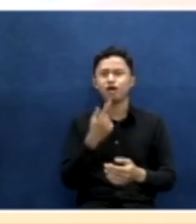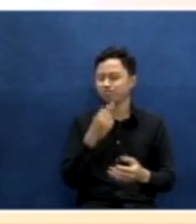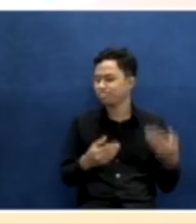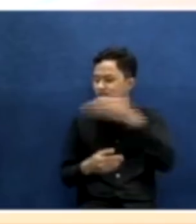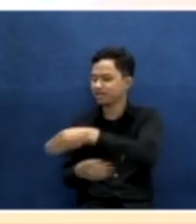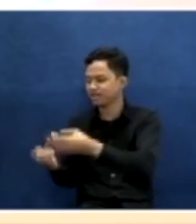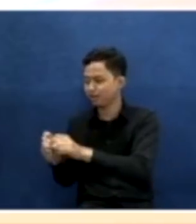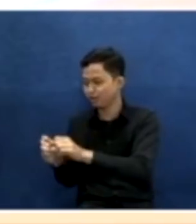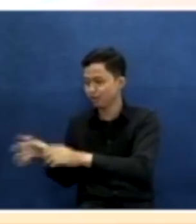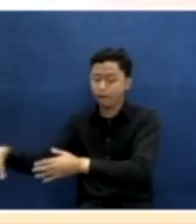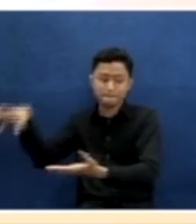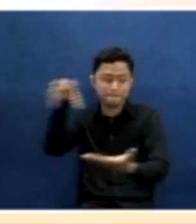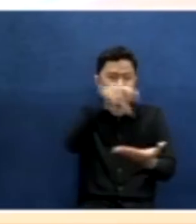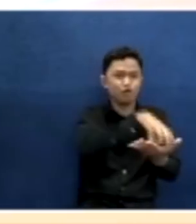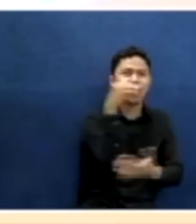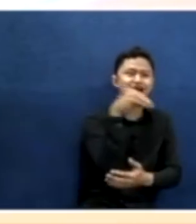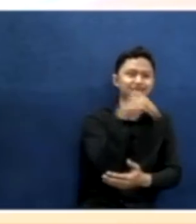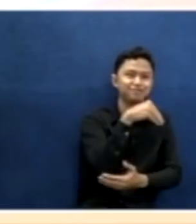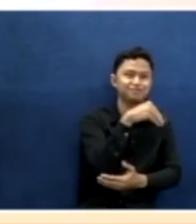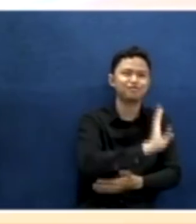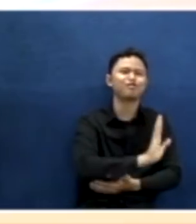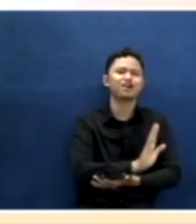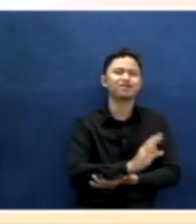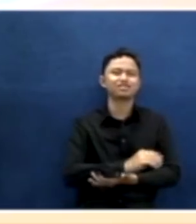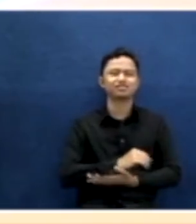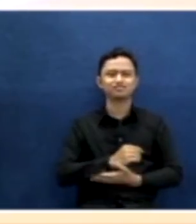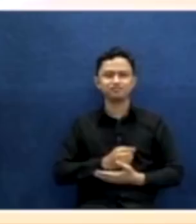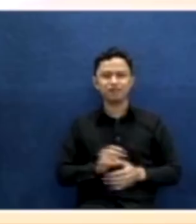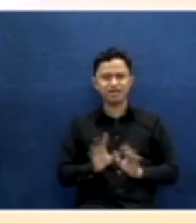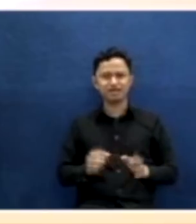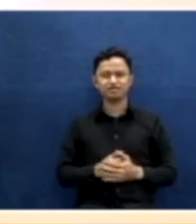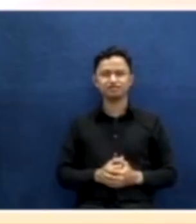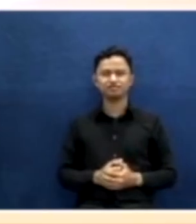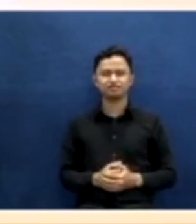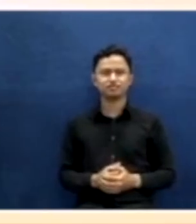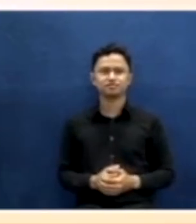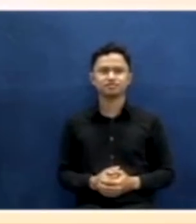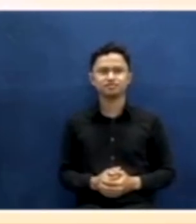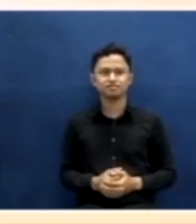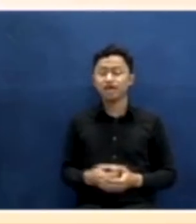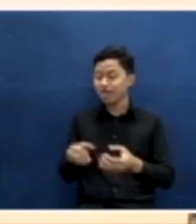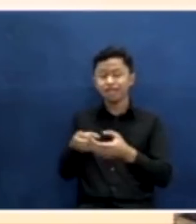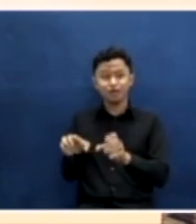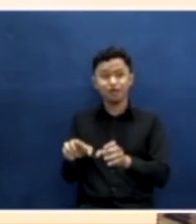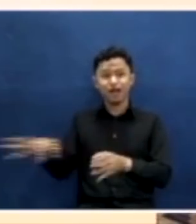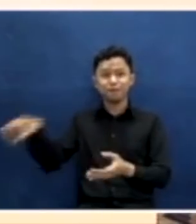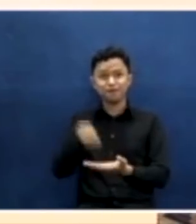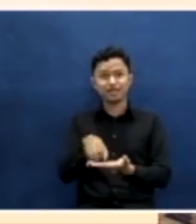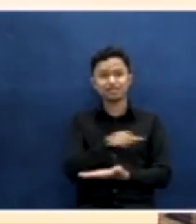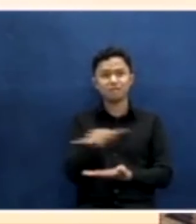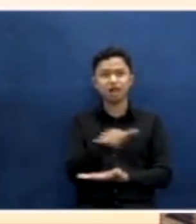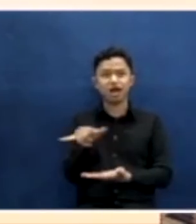ayam itu beda bukan telur kemudian hari berikutnya membawa steak itu beda ini sama-sama Telur hanya beda ukuran